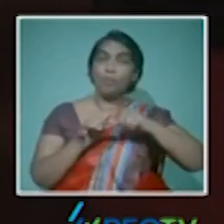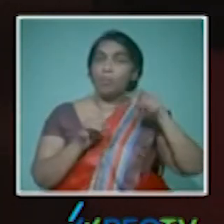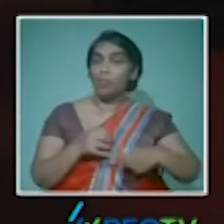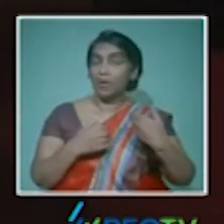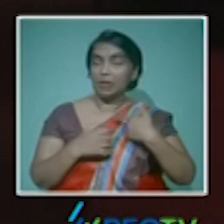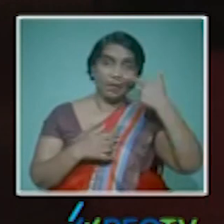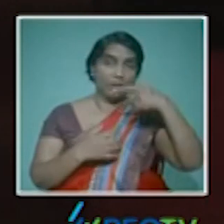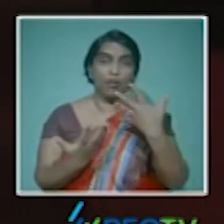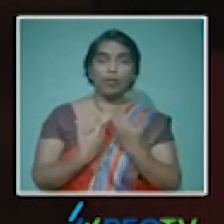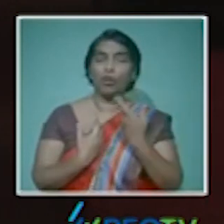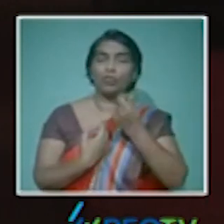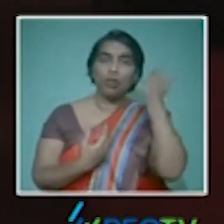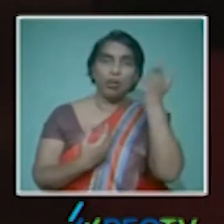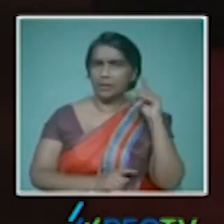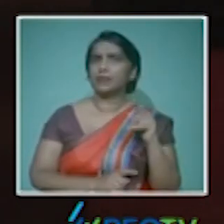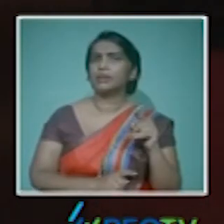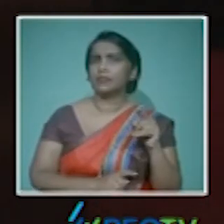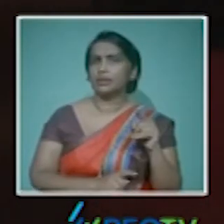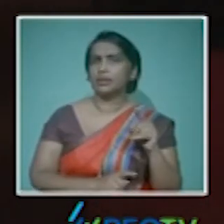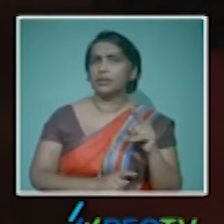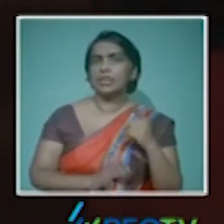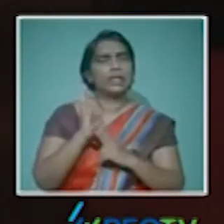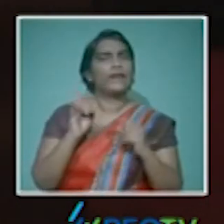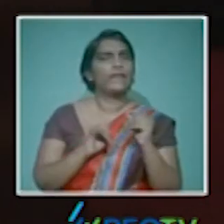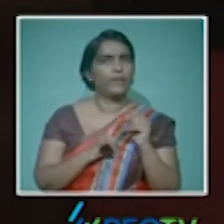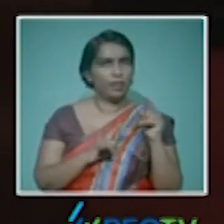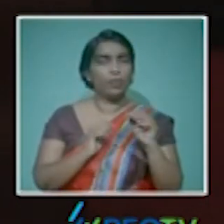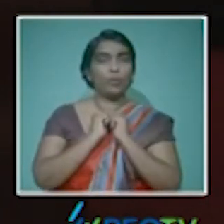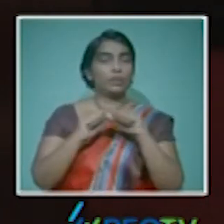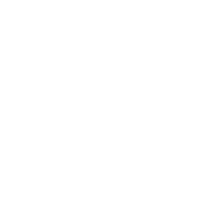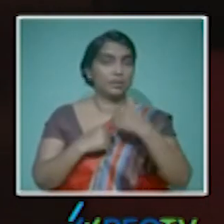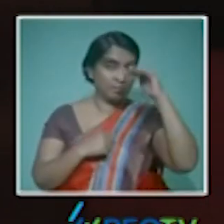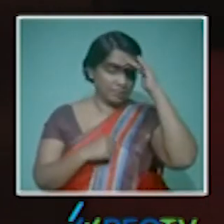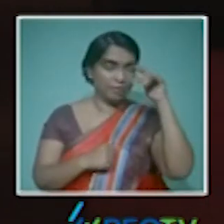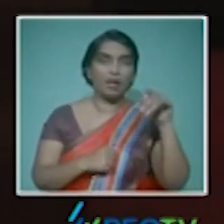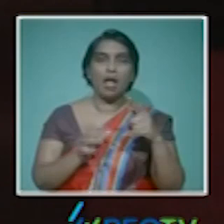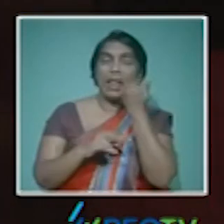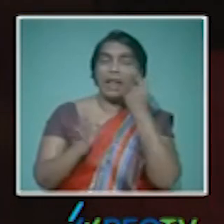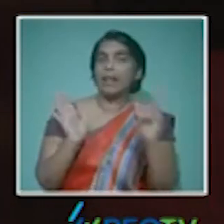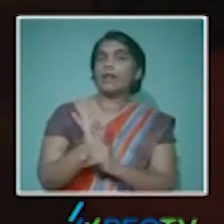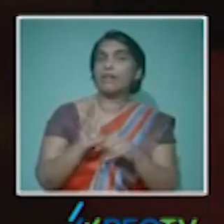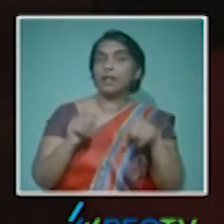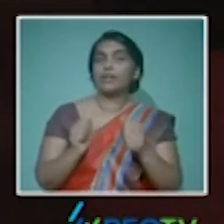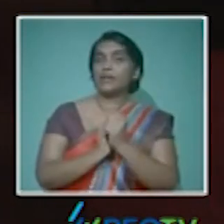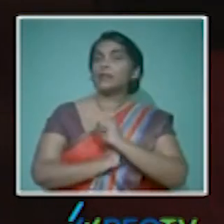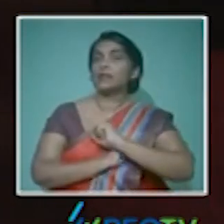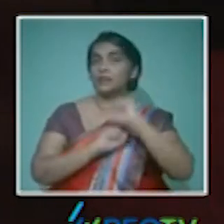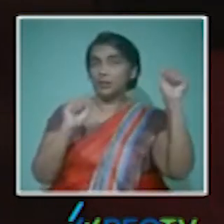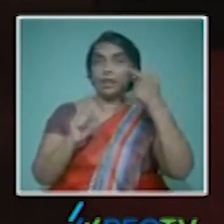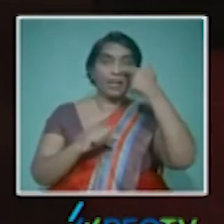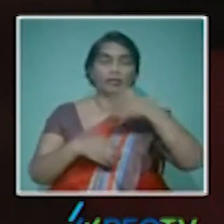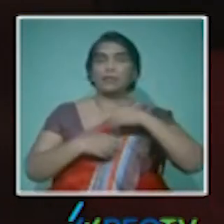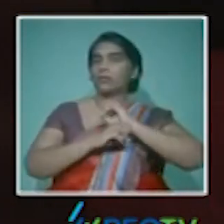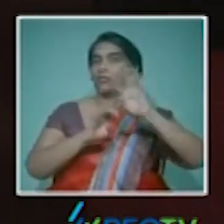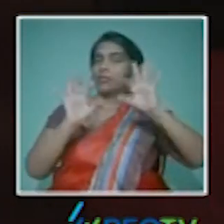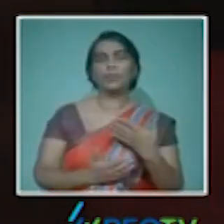සංස්ථාවට අවශ්‍ය මුදල් හොයා ගැනීම විශාල අභියෝගයක් ජනතා විමුක්ති පෙරමුණේ වෘත්තීය සමිතියේ නායකයා අශෝක රංවල අද වැඩ වර්ජනය කරනවා තෙල් බෙදා